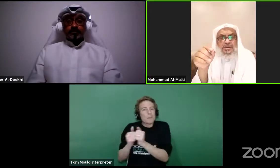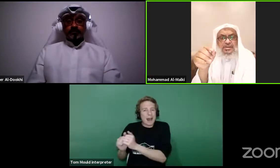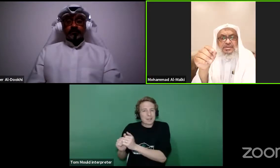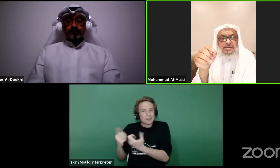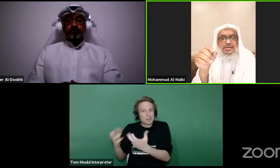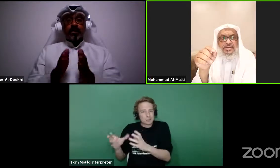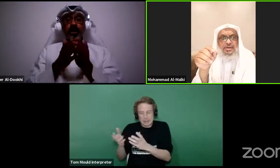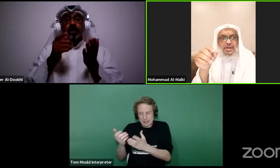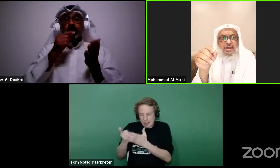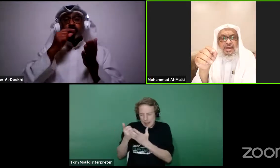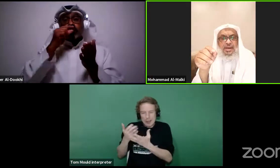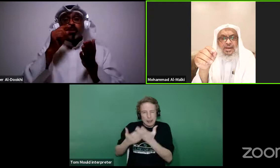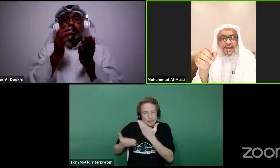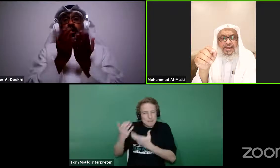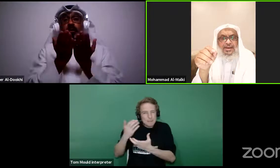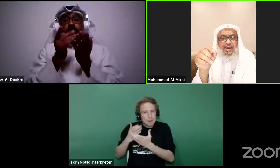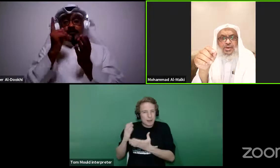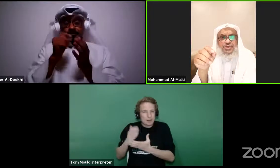والقرآن